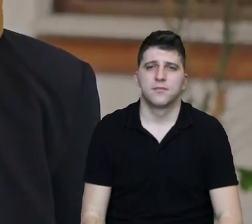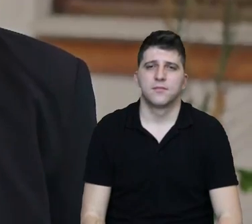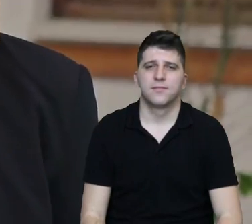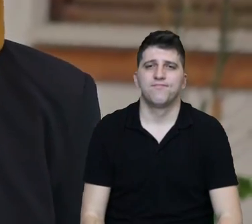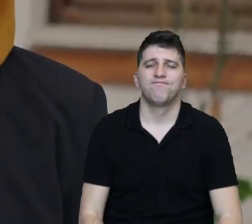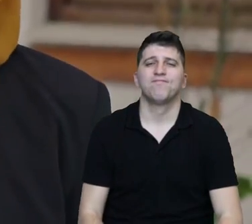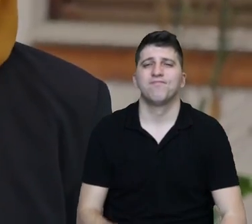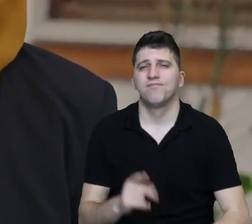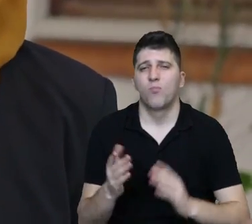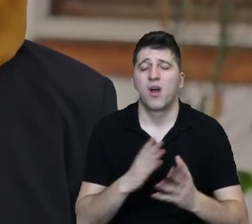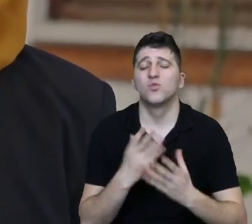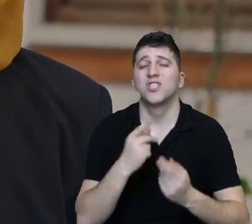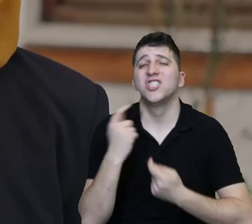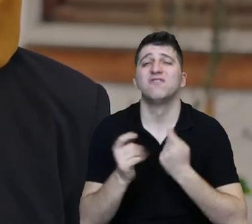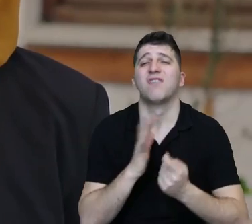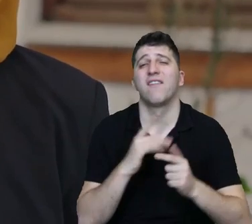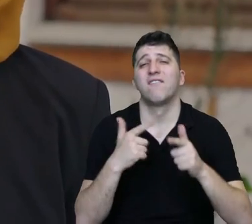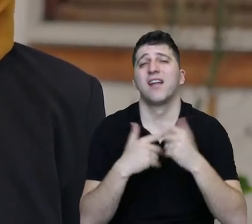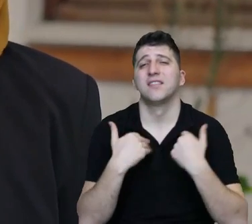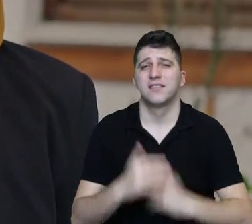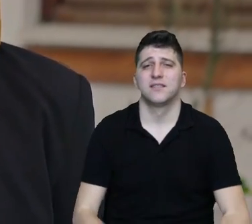Bu aralar o kadar meşgulüm ki Fatih.